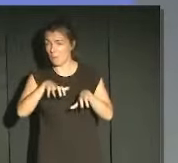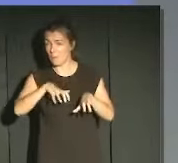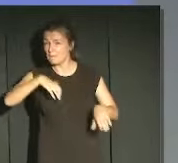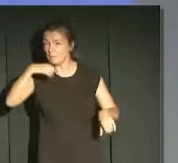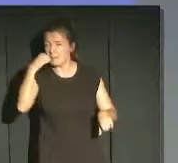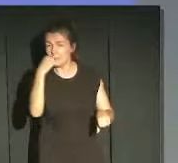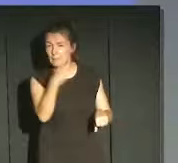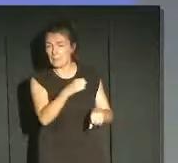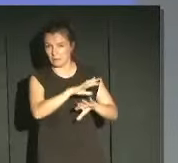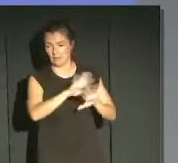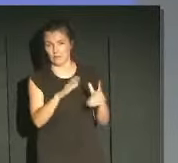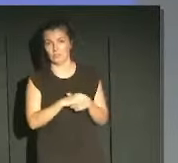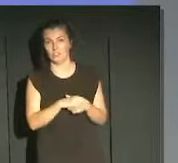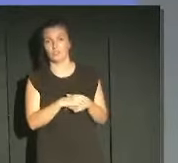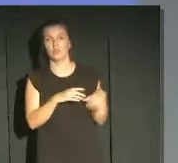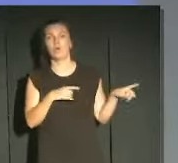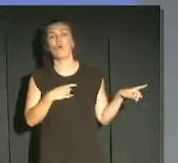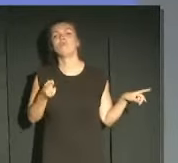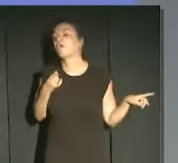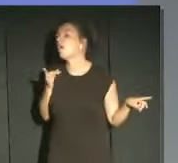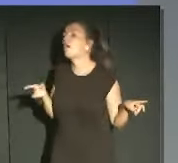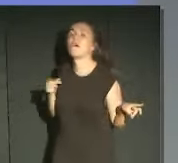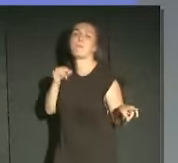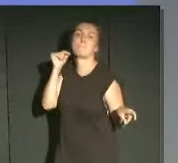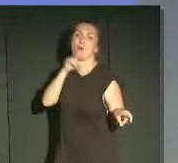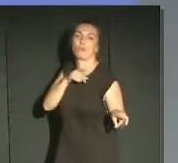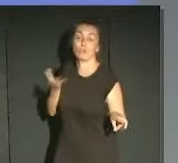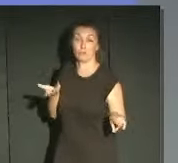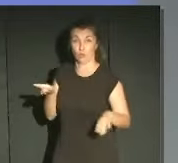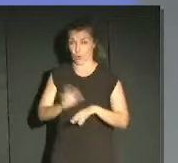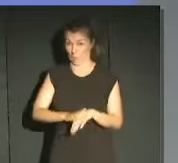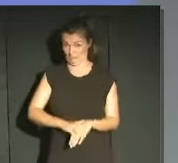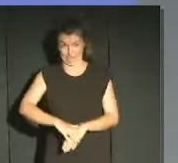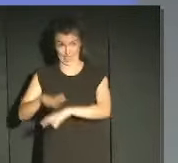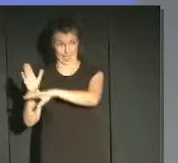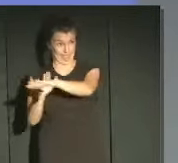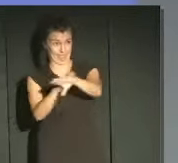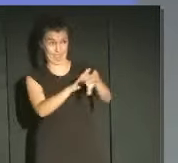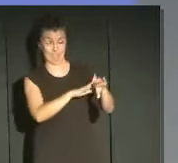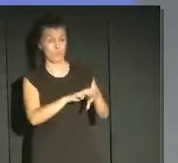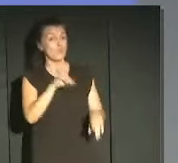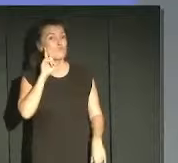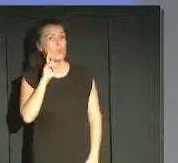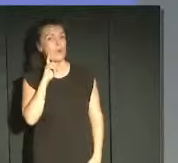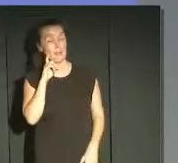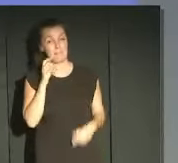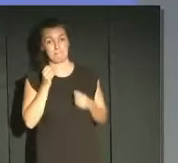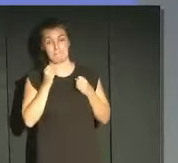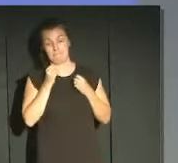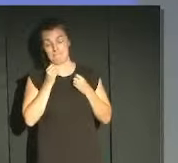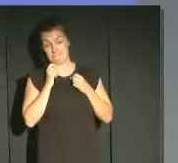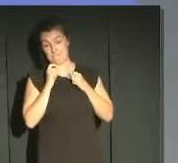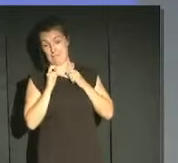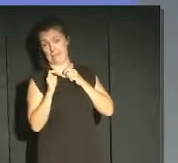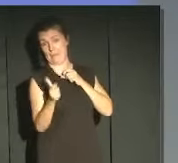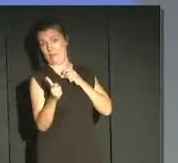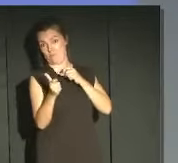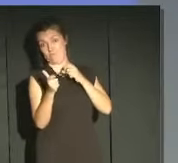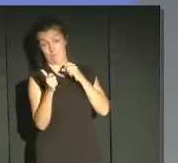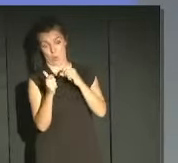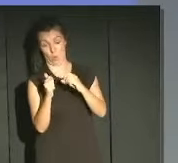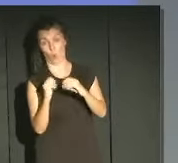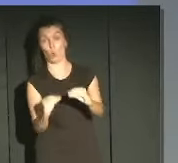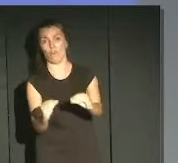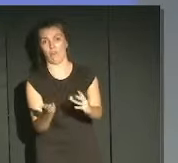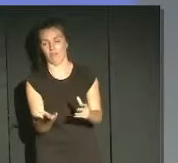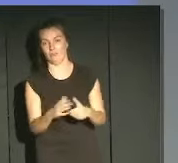qu'on était des menteurs on nentéressait personne pourtant on a lancé l'alerte parce que les conséquences sont très concrètes et elles le sont